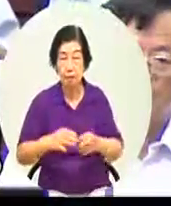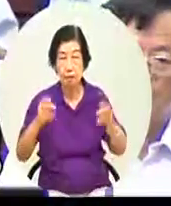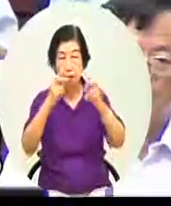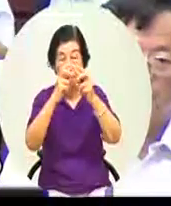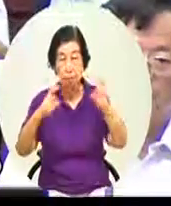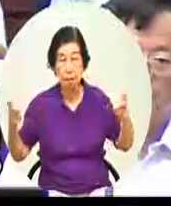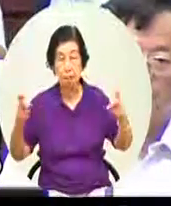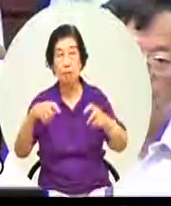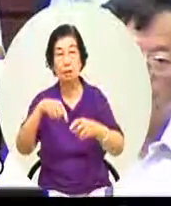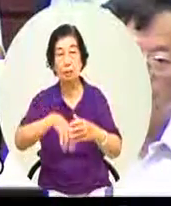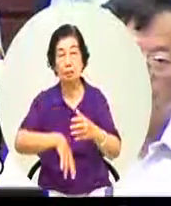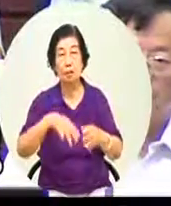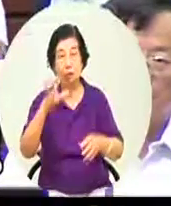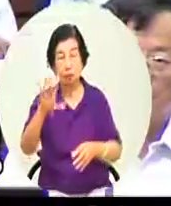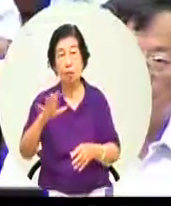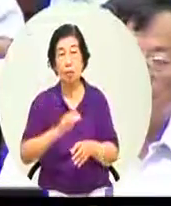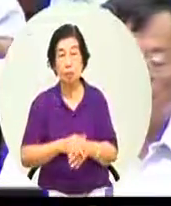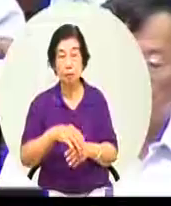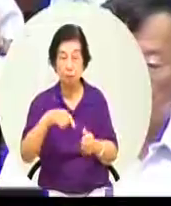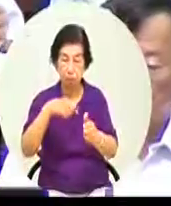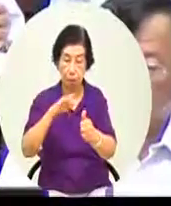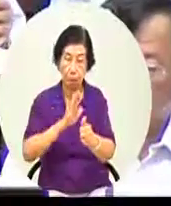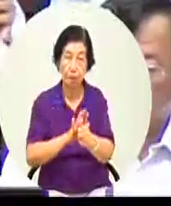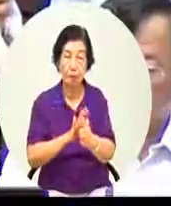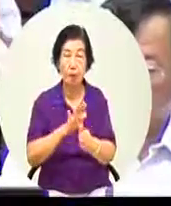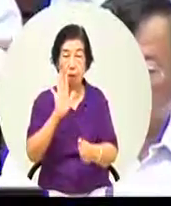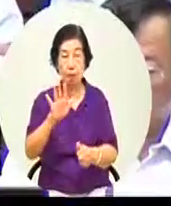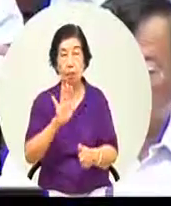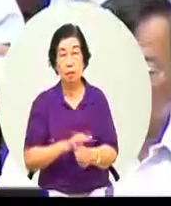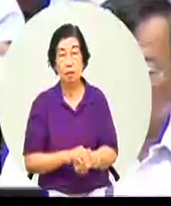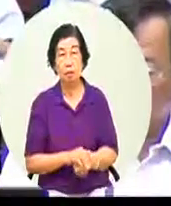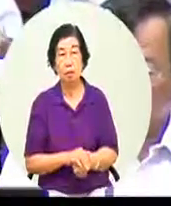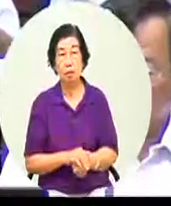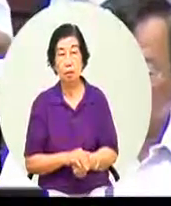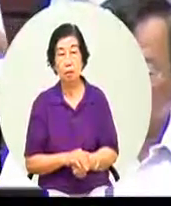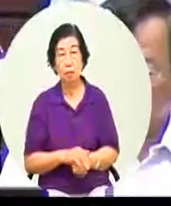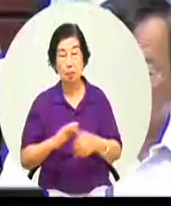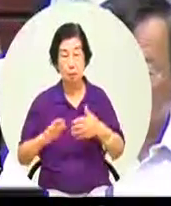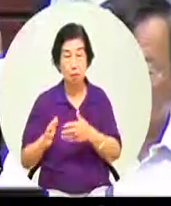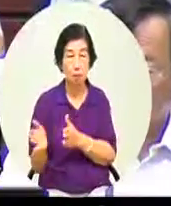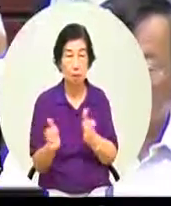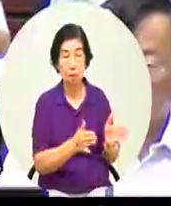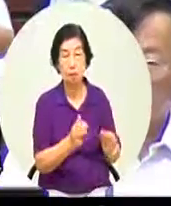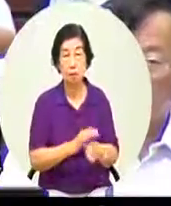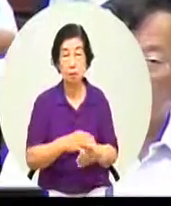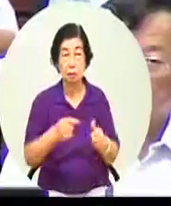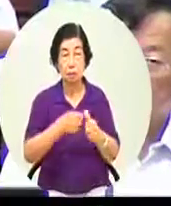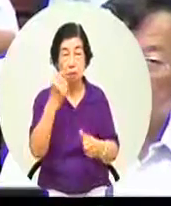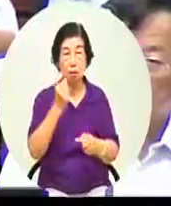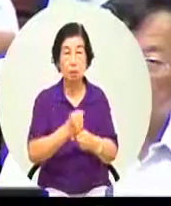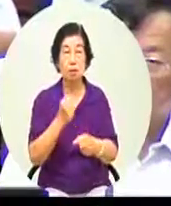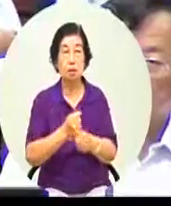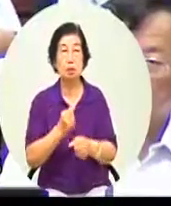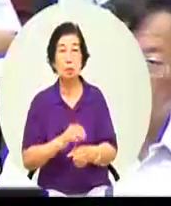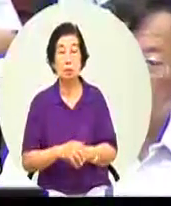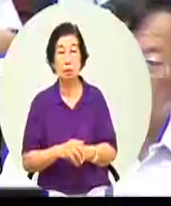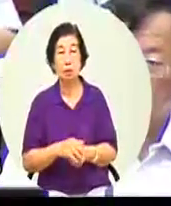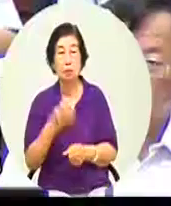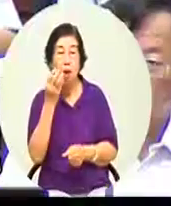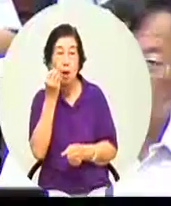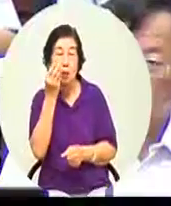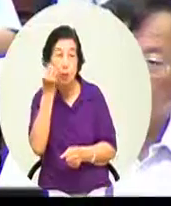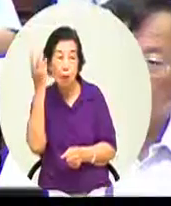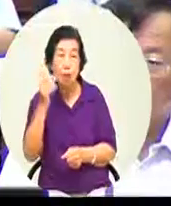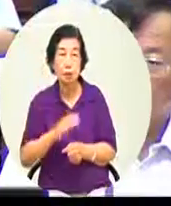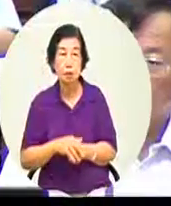个辅导的部分呢，我们也会继续进行。另外呢，我们有一些会先做的，就是我们有一些观光景点或